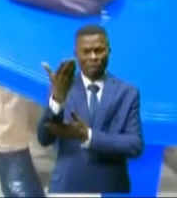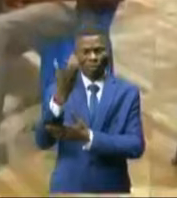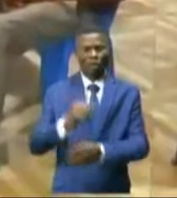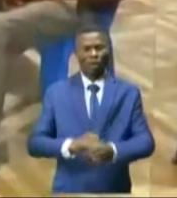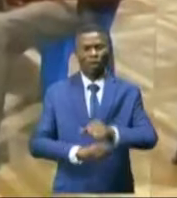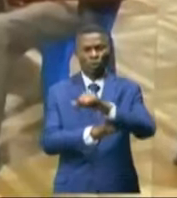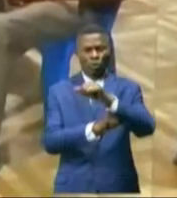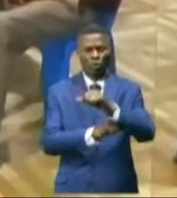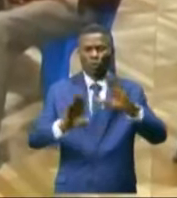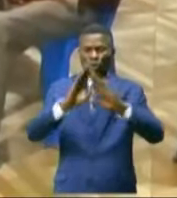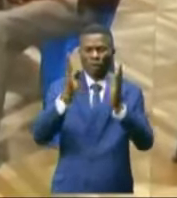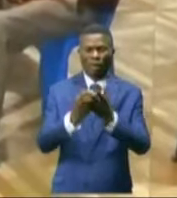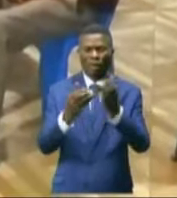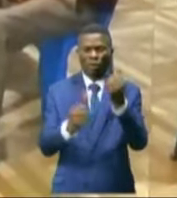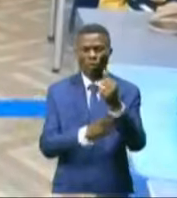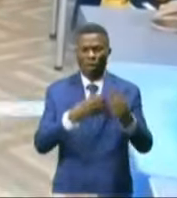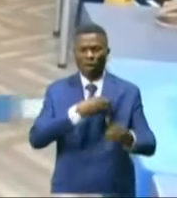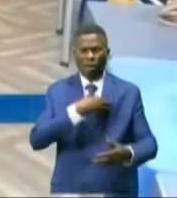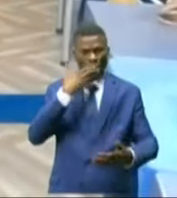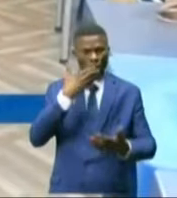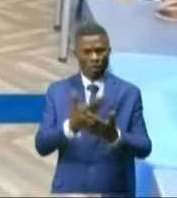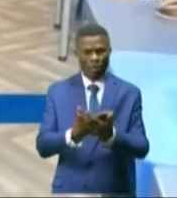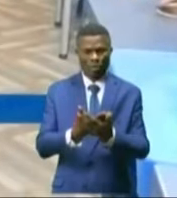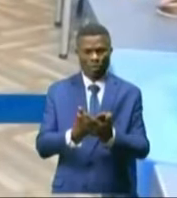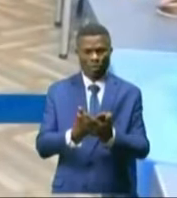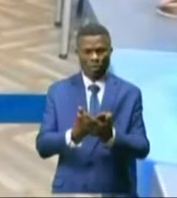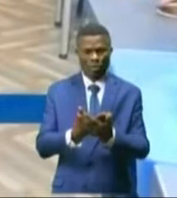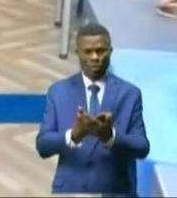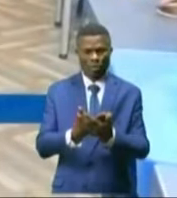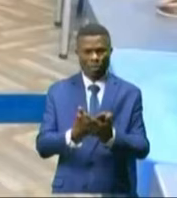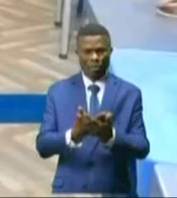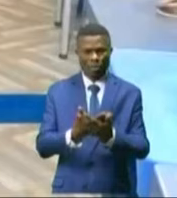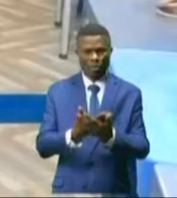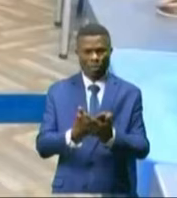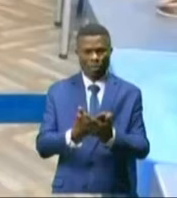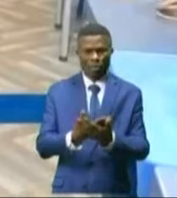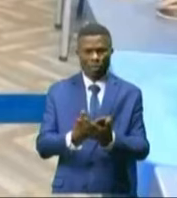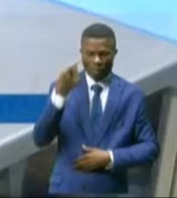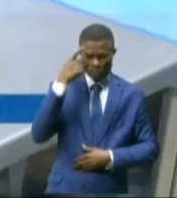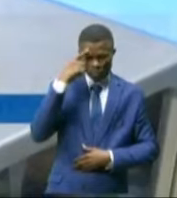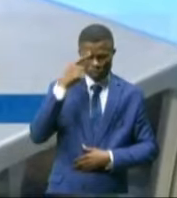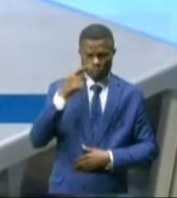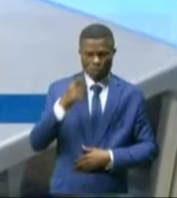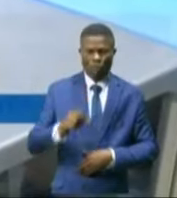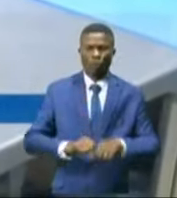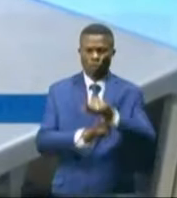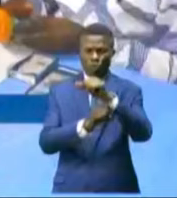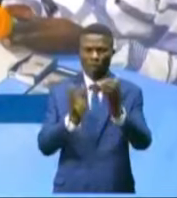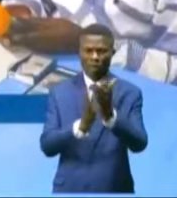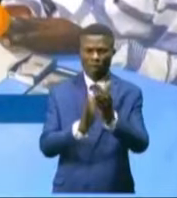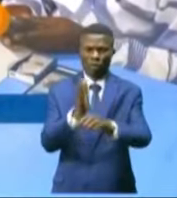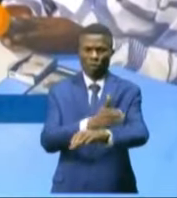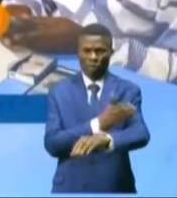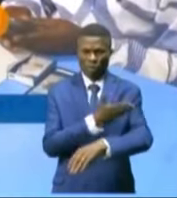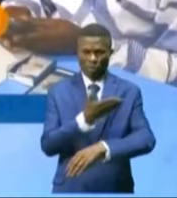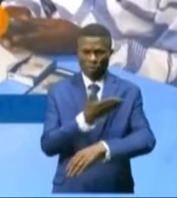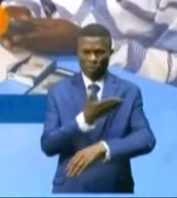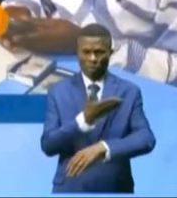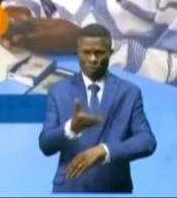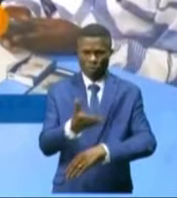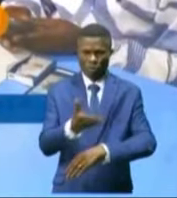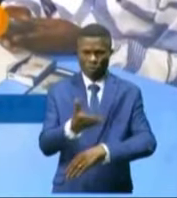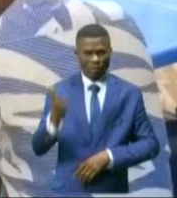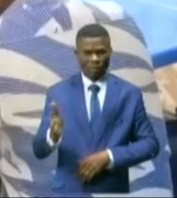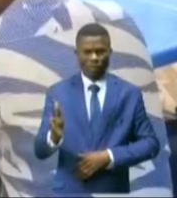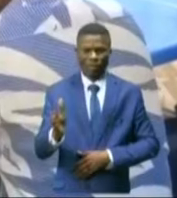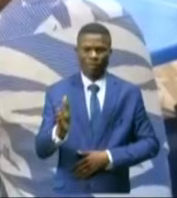d'alarme à toute personne de bonne volonté de leur venir en aide aux établissements d'enseignement primaire et